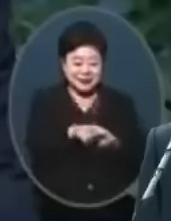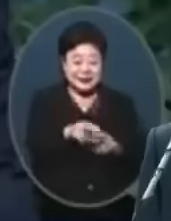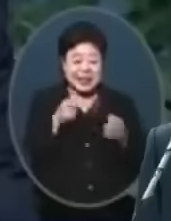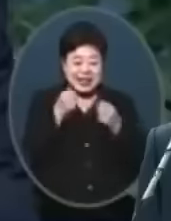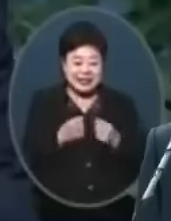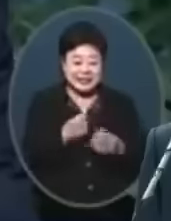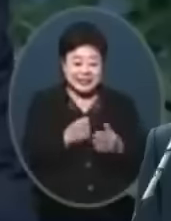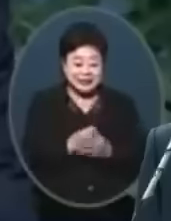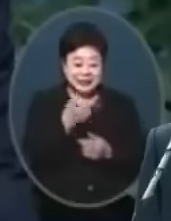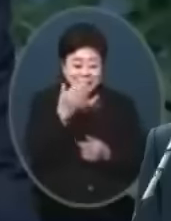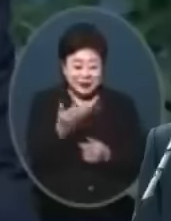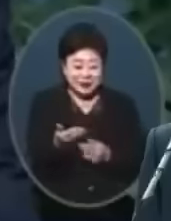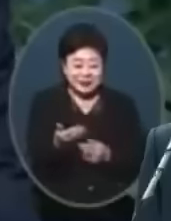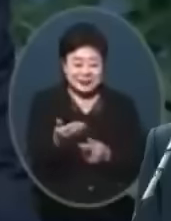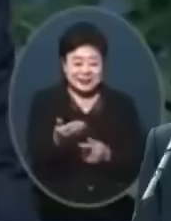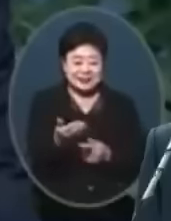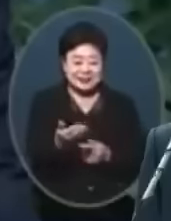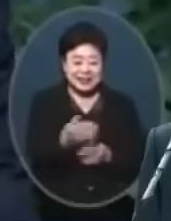계심으로 여러분